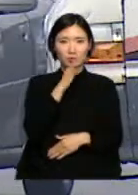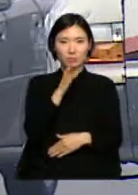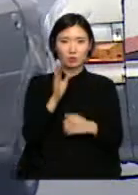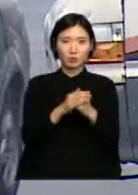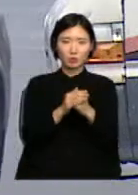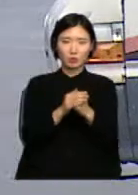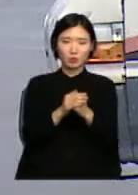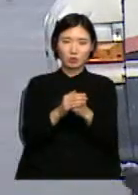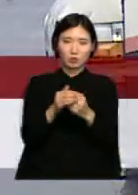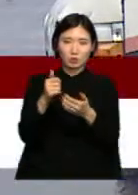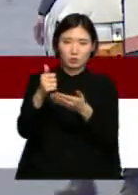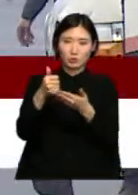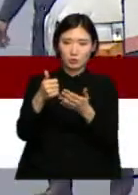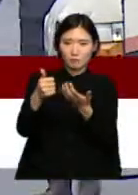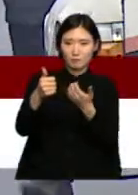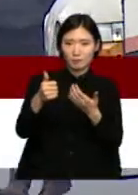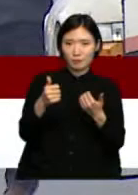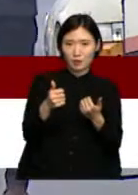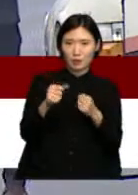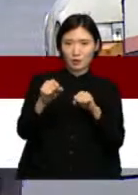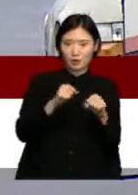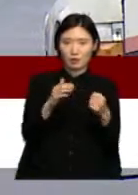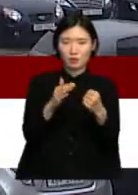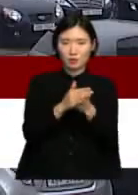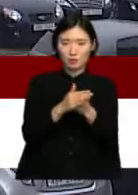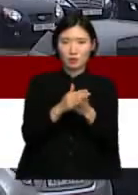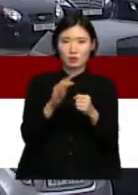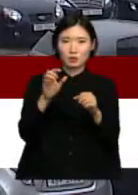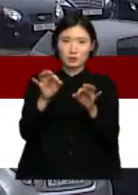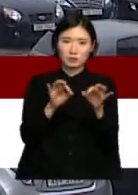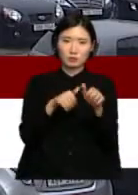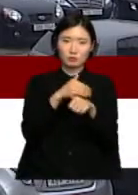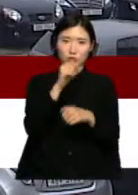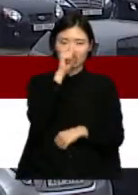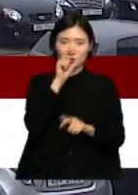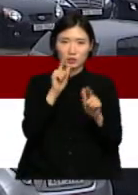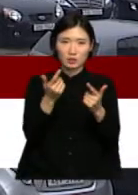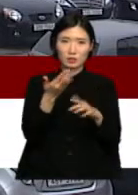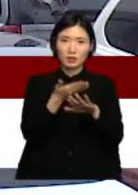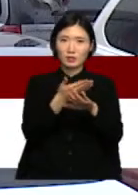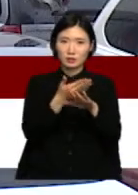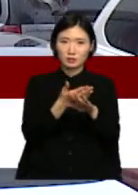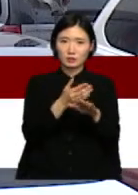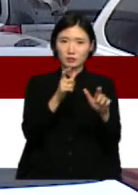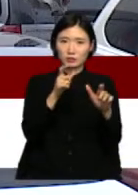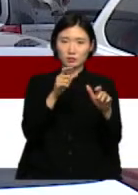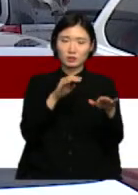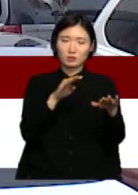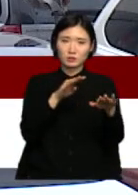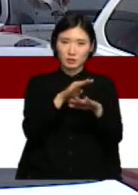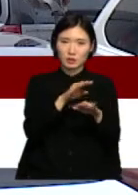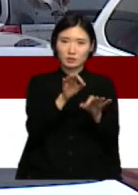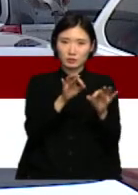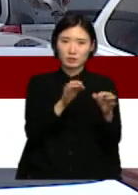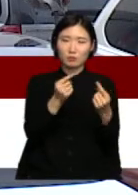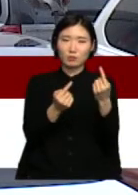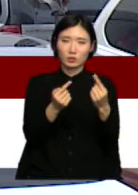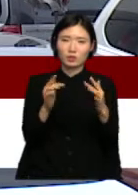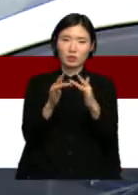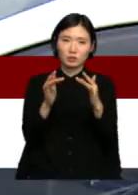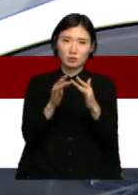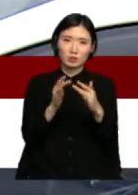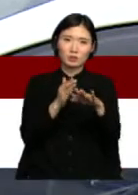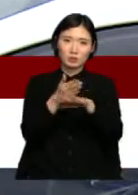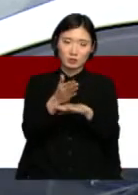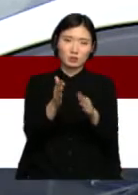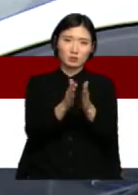인해 시장의 이미지는 나빠질 대로 나빠졌습니다. 타 자동차 시장보다 온라인 판매를 뒤늦게 도입한 탓에